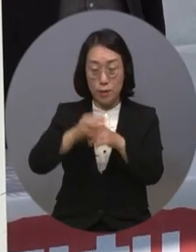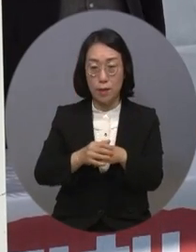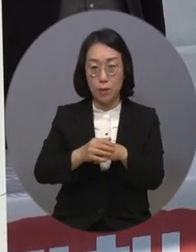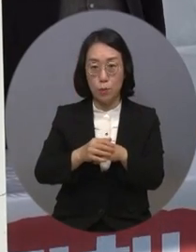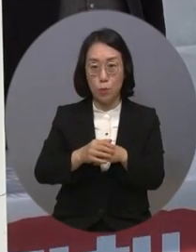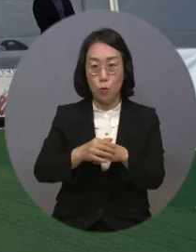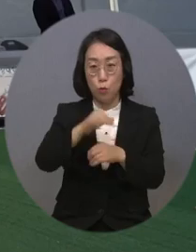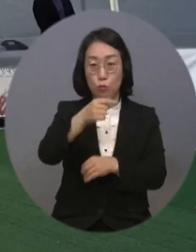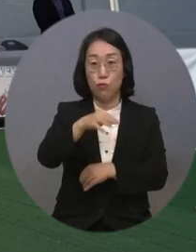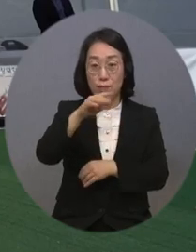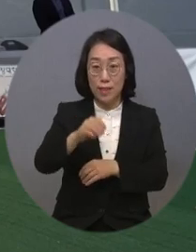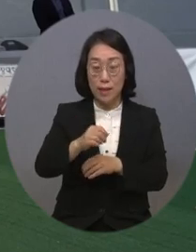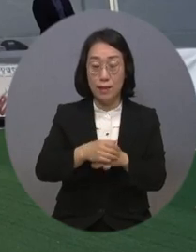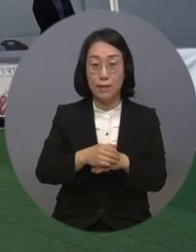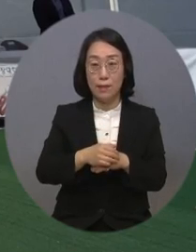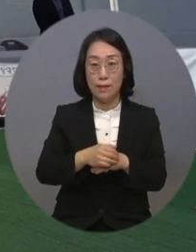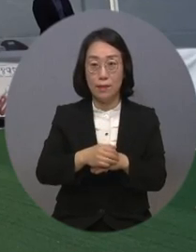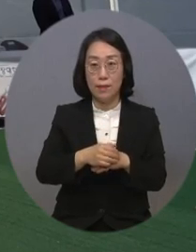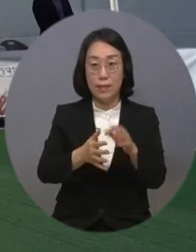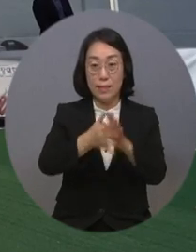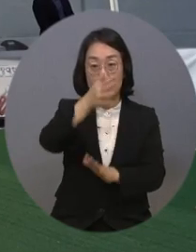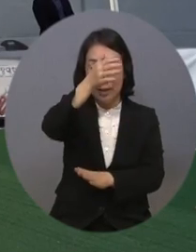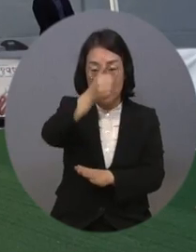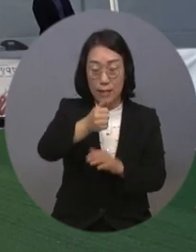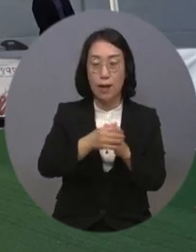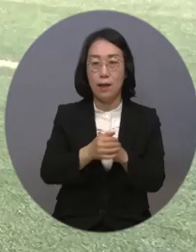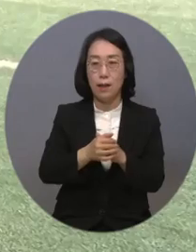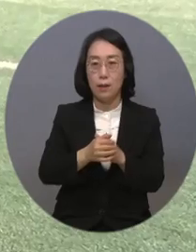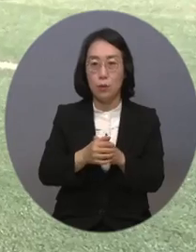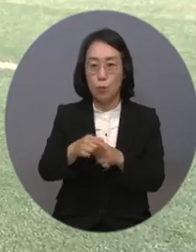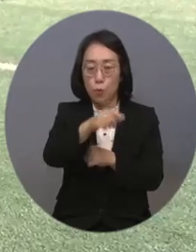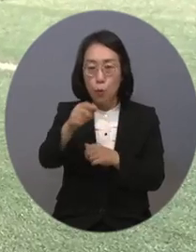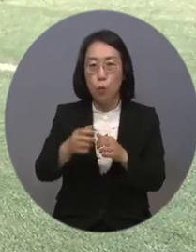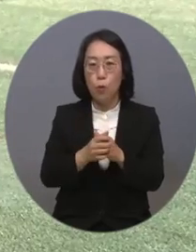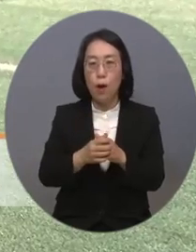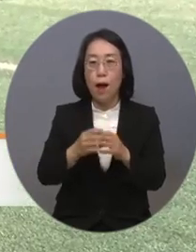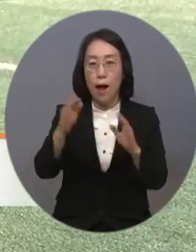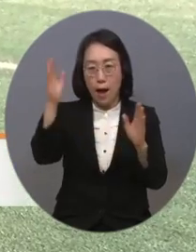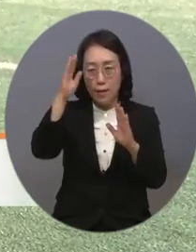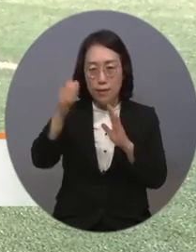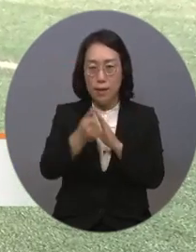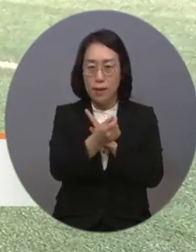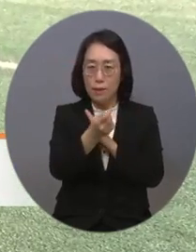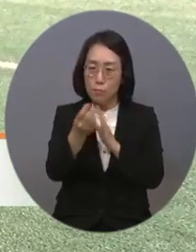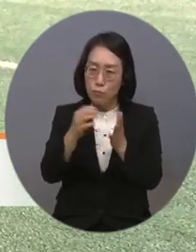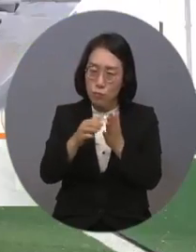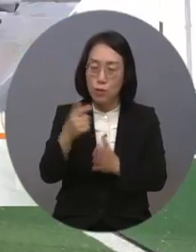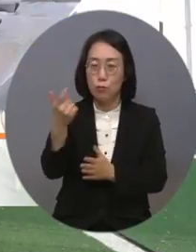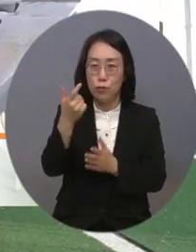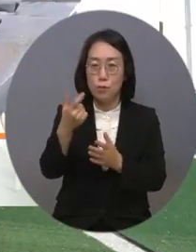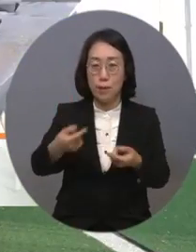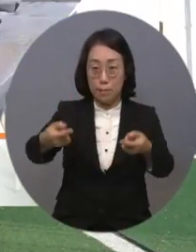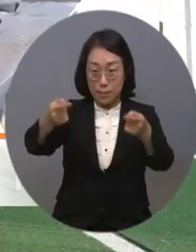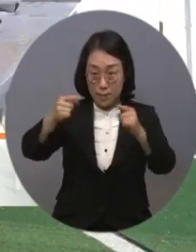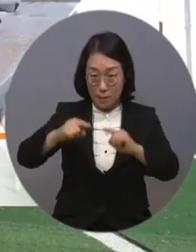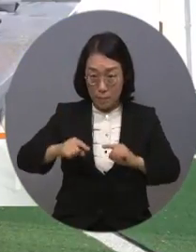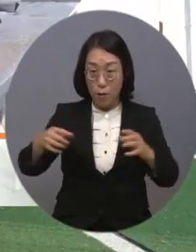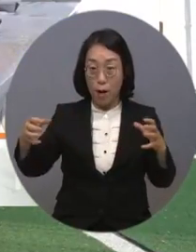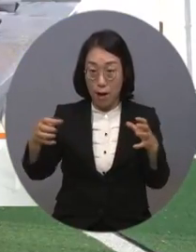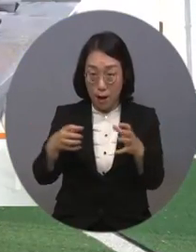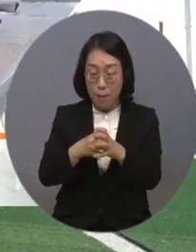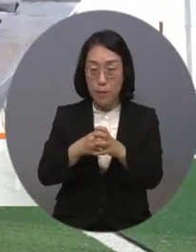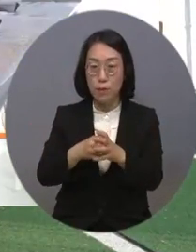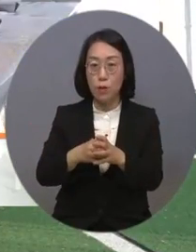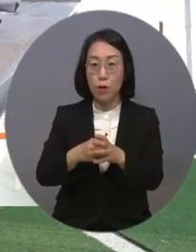군산시장, 군장대학 관계자, 군장대 스마트 농식품과 학생 60여 명이 참석한 가운데 대한민국